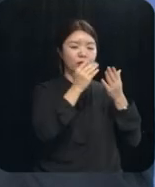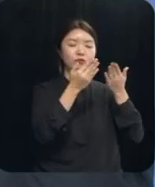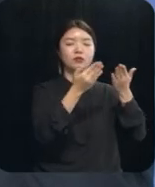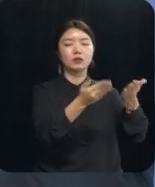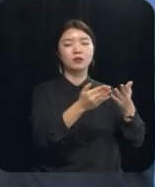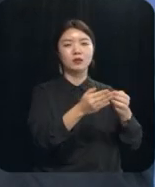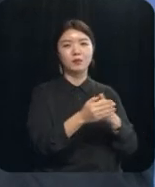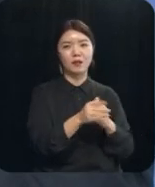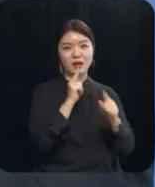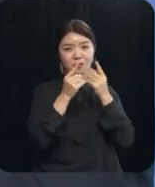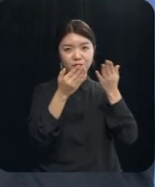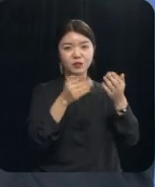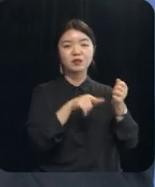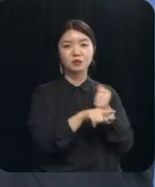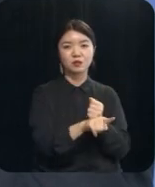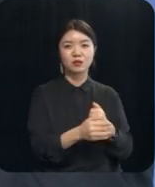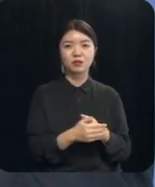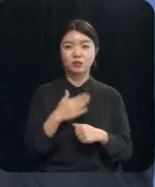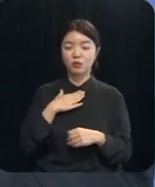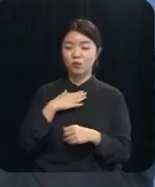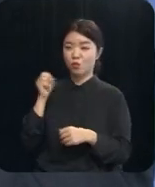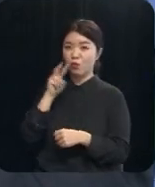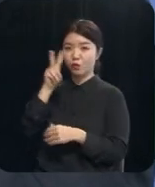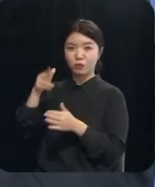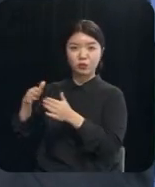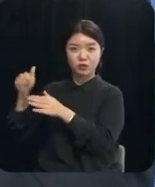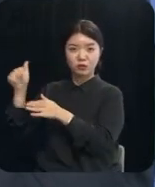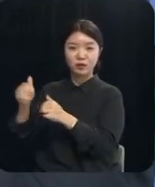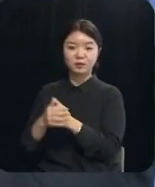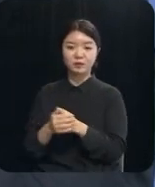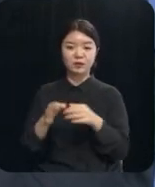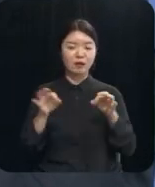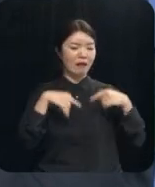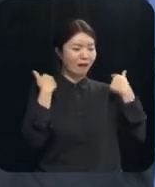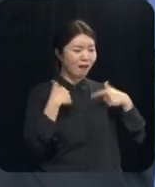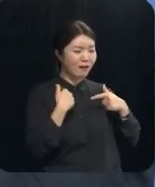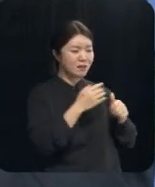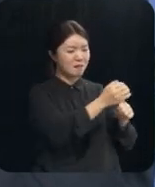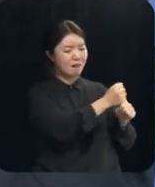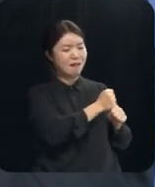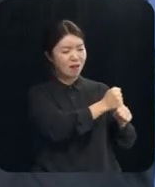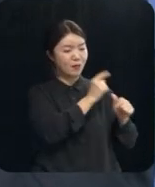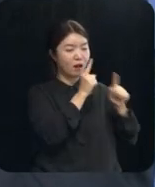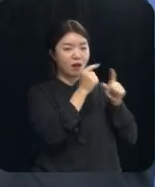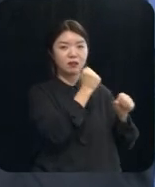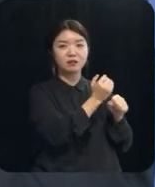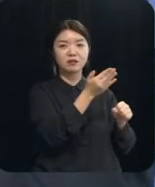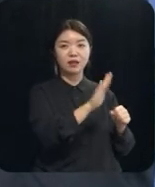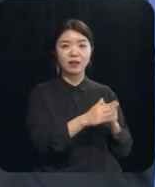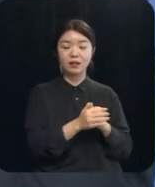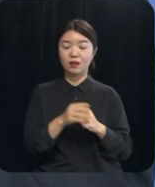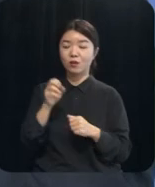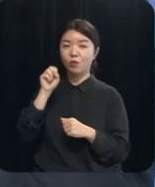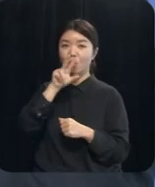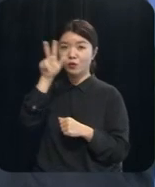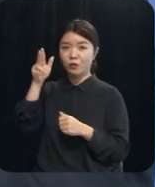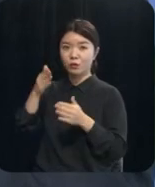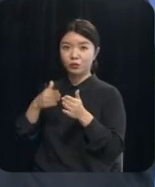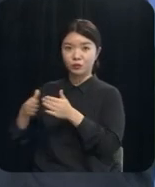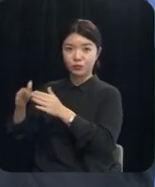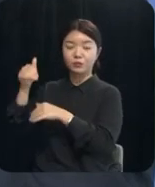하시라는 얘기지 않습니까? 저는 원희룡 늘 원희룡, 보게 되면 잠깐만요. 말꼬리만 붙잡고 이제 그렇게 원희룡, 하시는데 원희룡 대통령